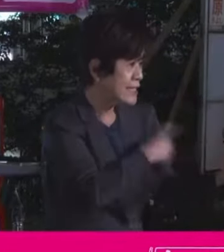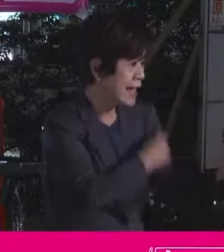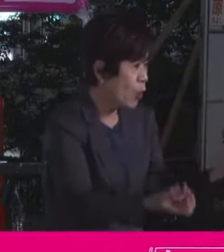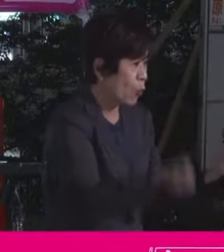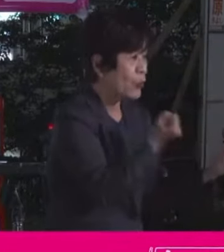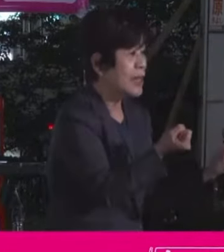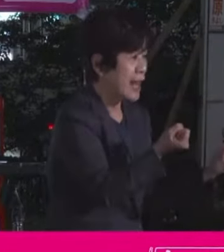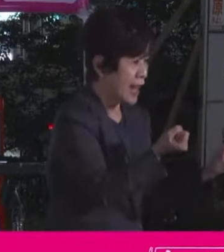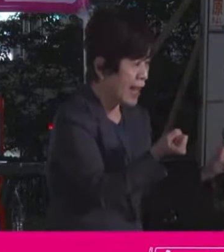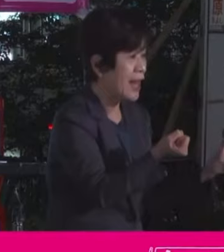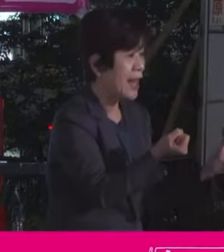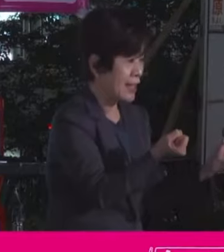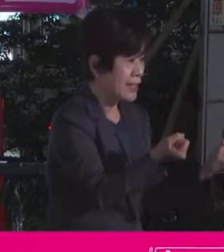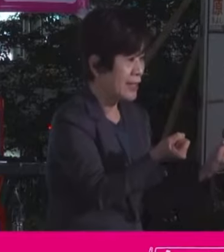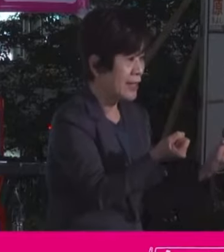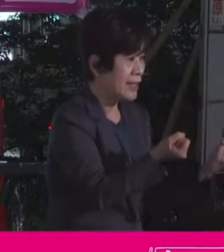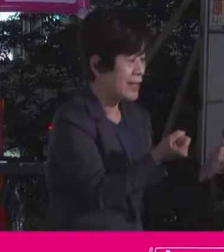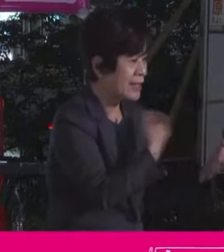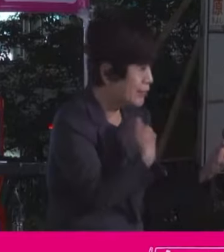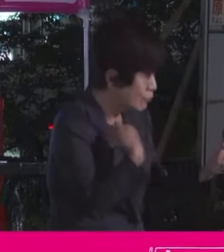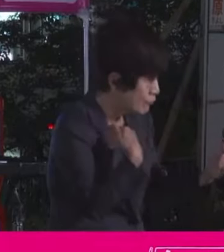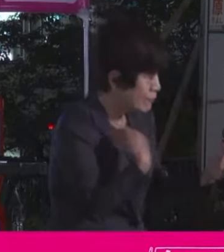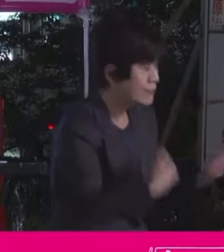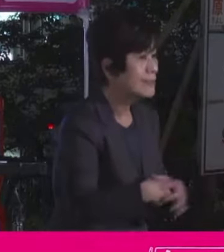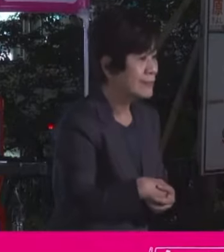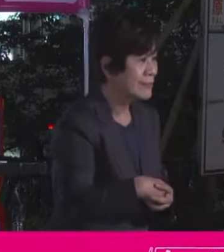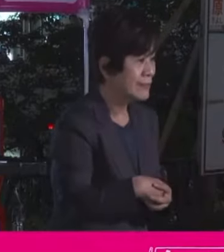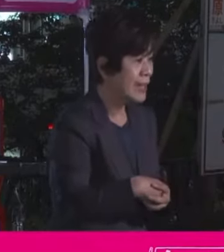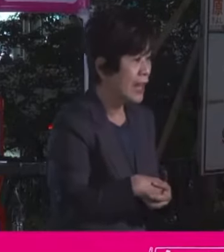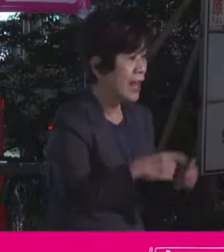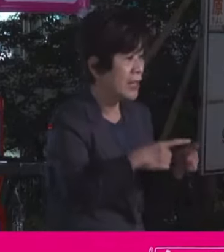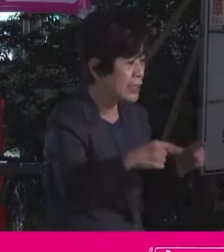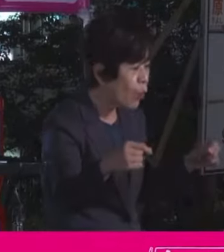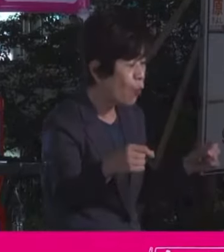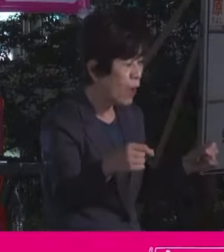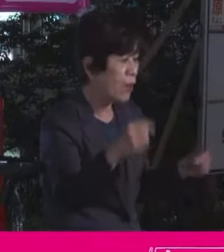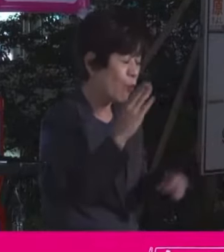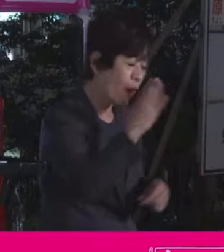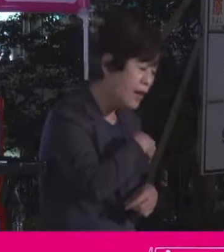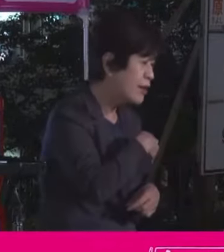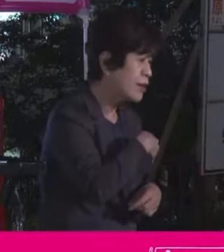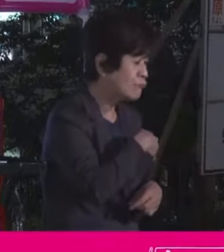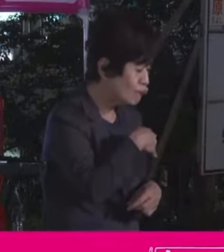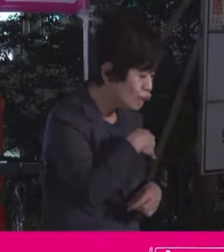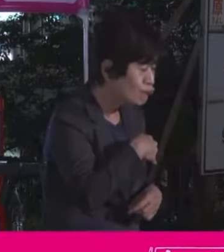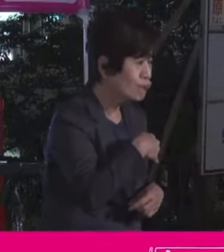るような党だったら、自民党が、日本はこんなに悪くなってないはずです。